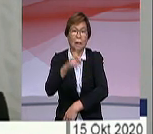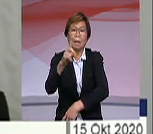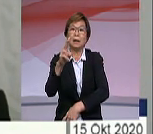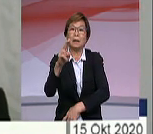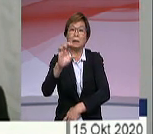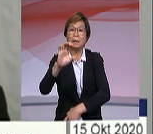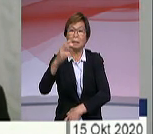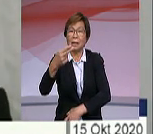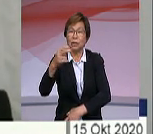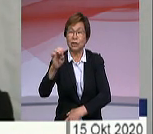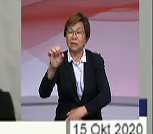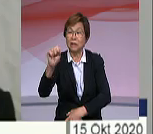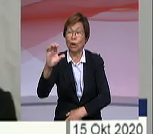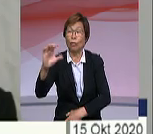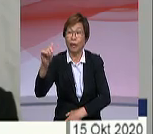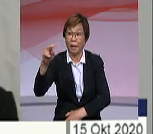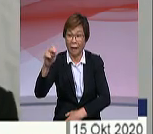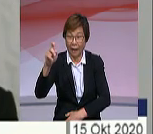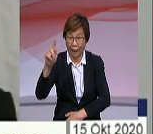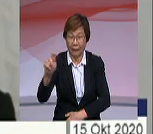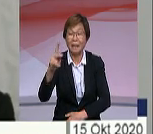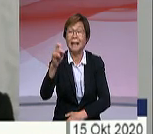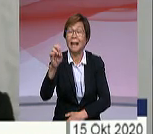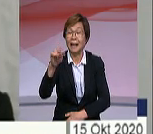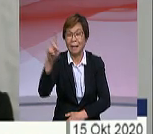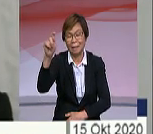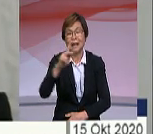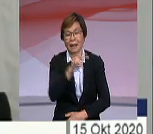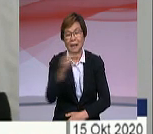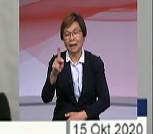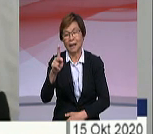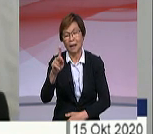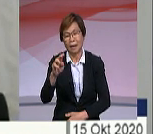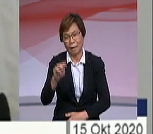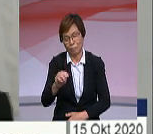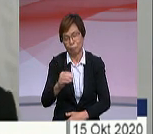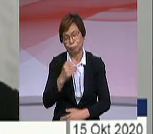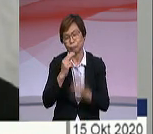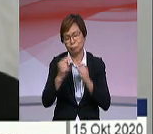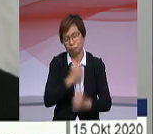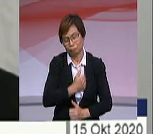Kent. Kementerian Kesihatan mengucapkan takziah kepada semua ahli keluarga mereka.